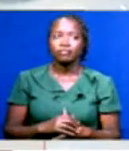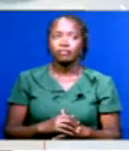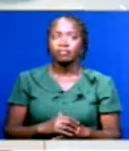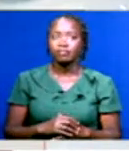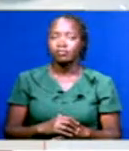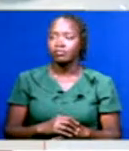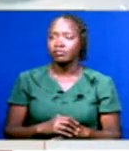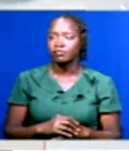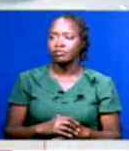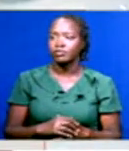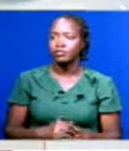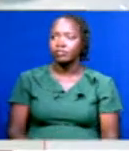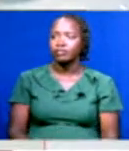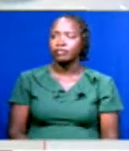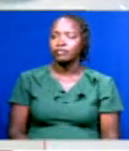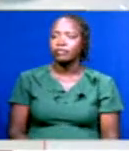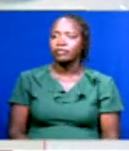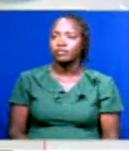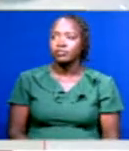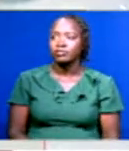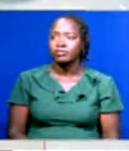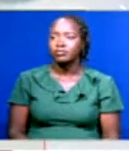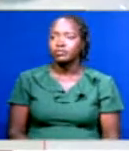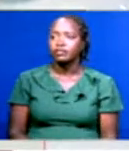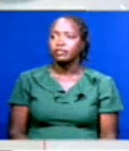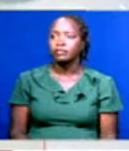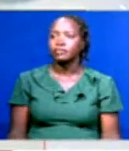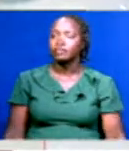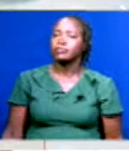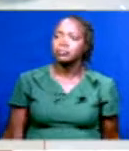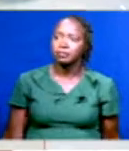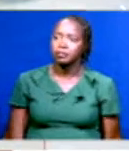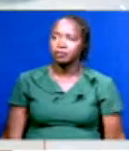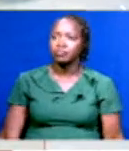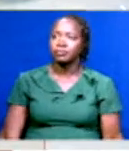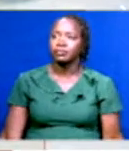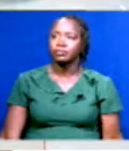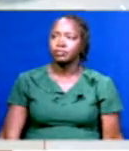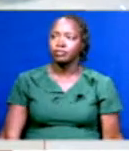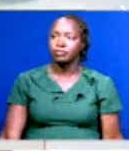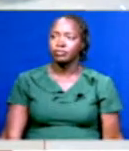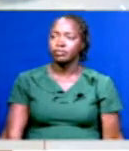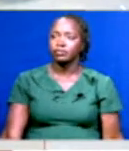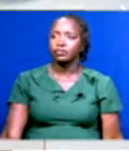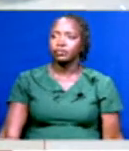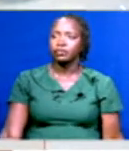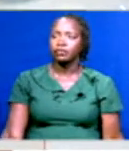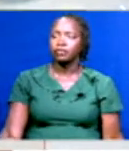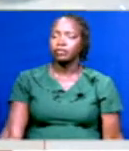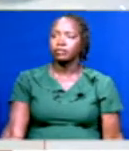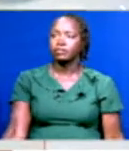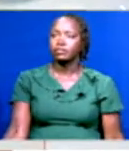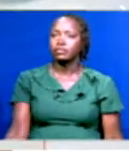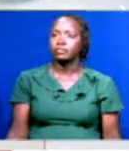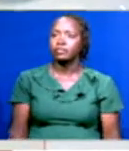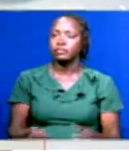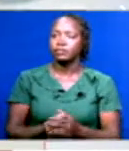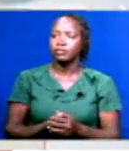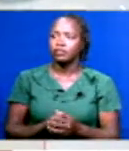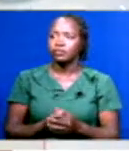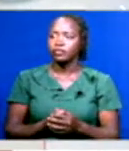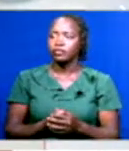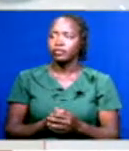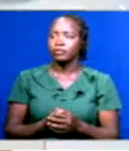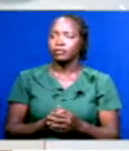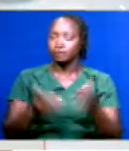Wiki iliyopita siku ya Jumanne, kwa sababu tunataka kuenda mlima na rais pale Sagana Street Lodge, Bishop Mwai